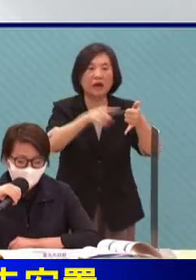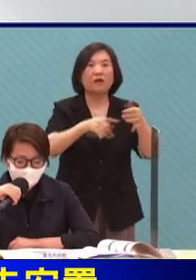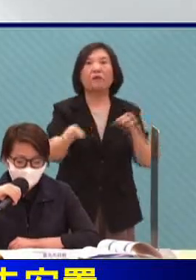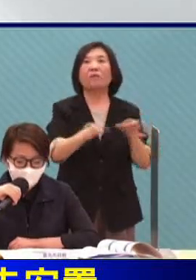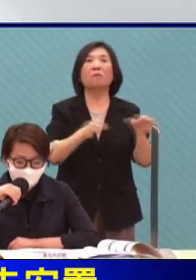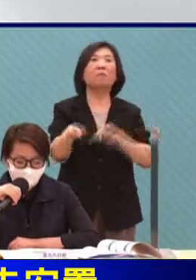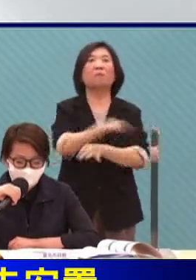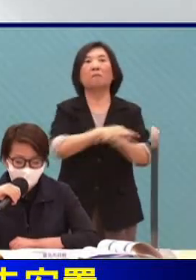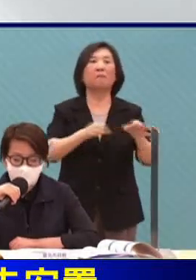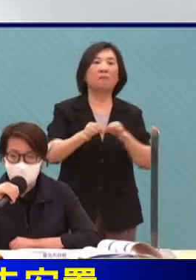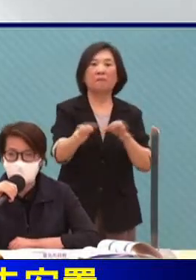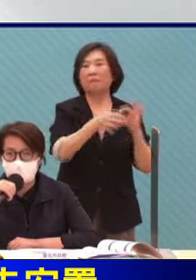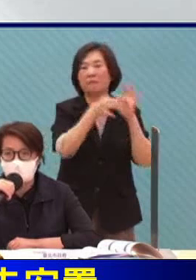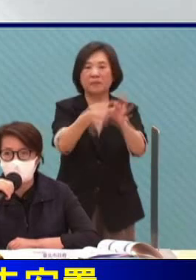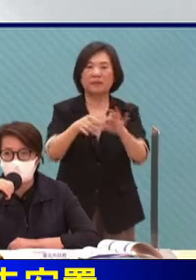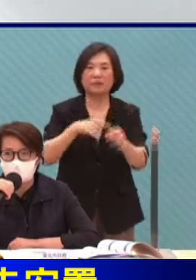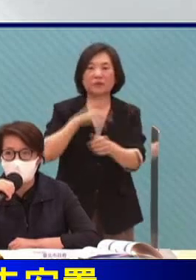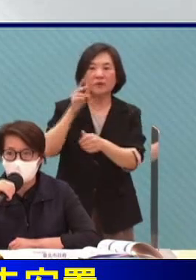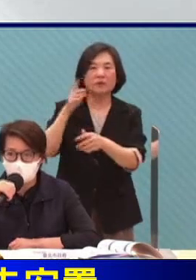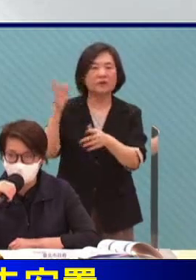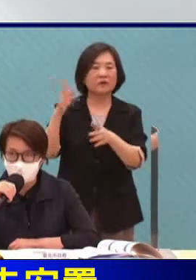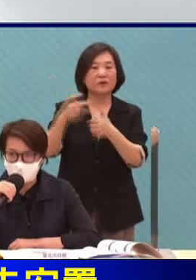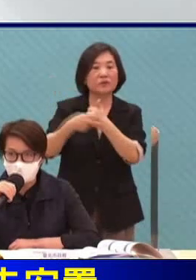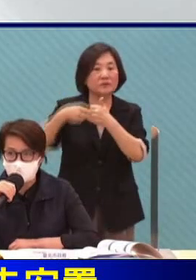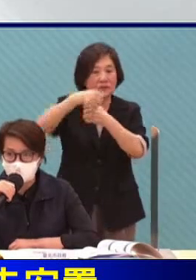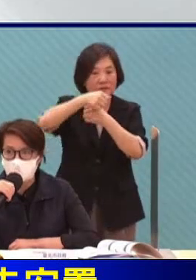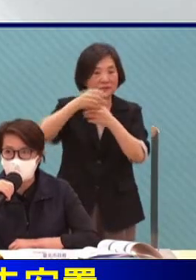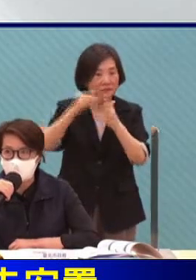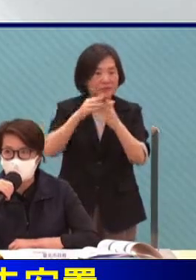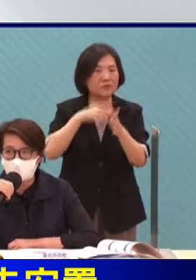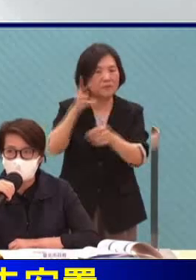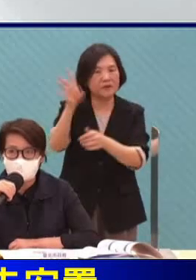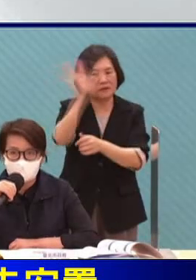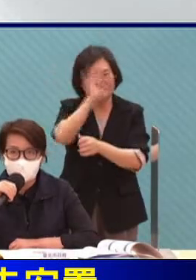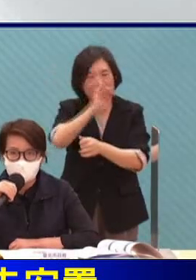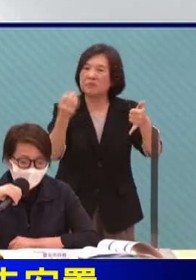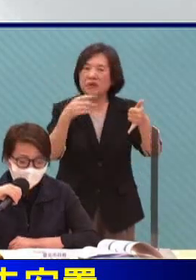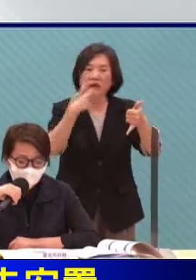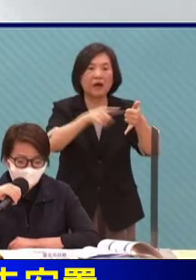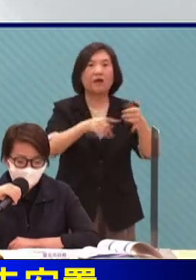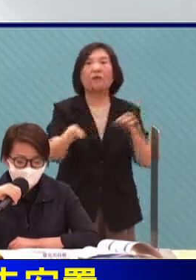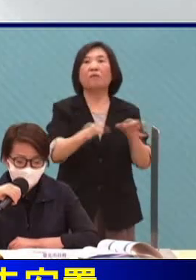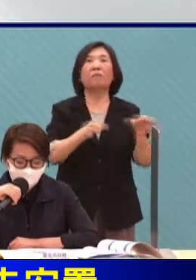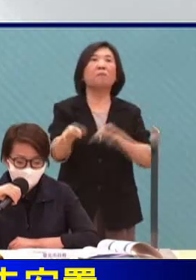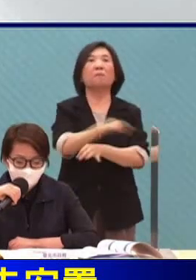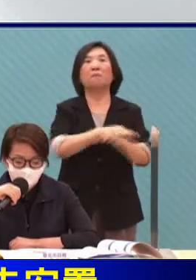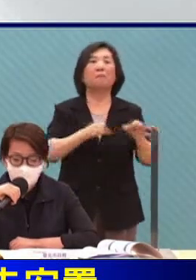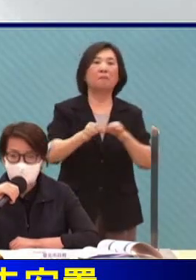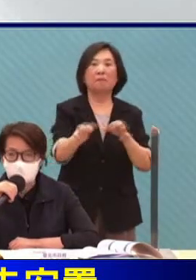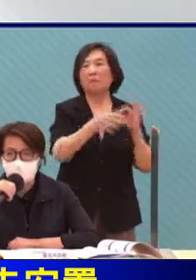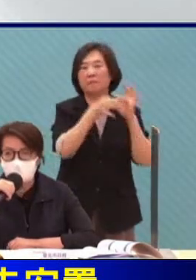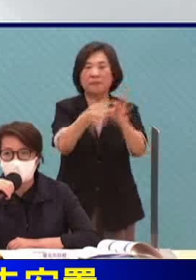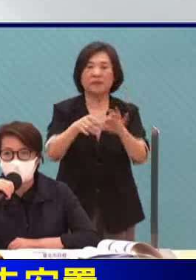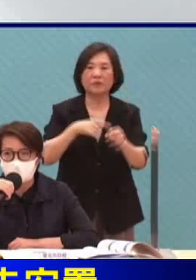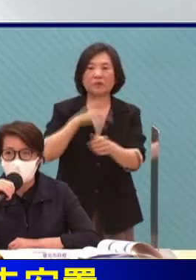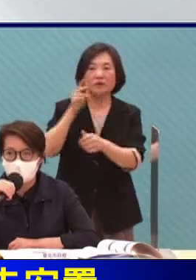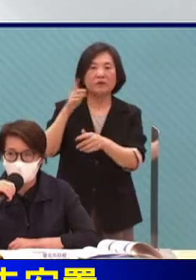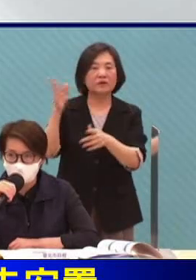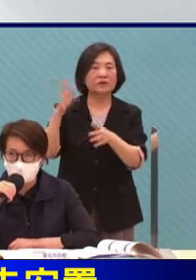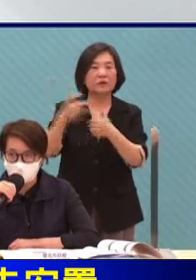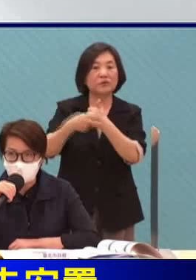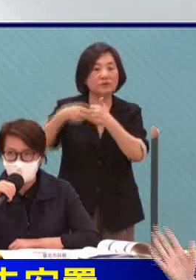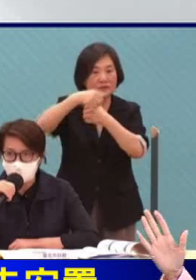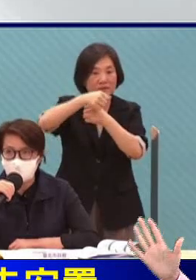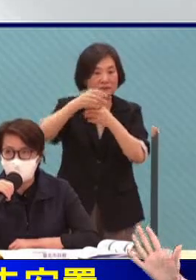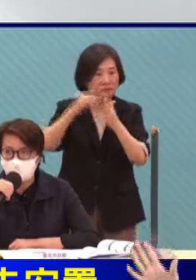但如果有涉及隐匿疫情，可以依照传染病防治法开罚6到30万元的罚金。而目前这间洗